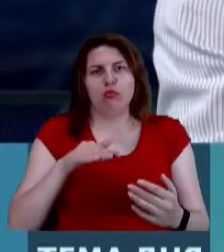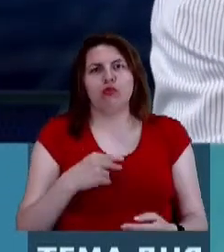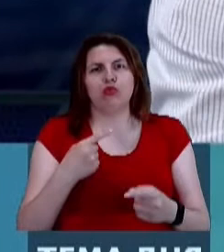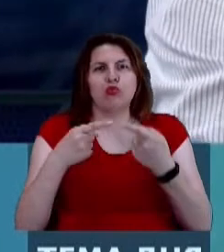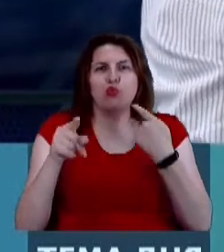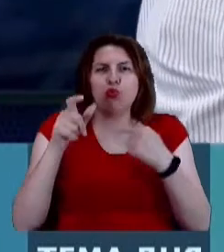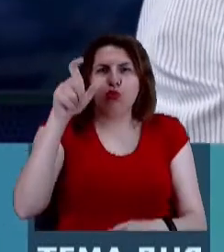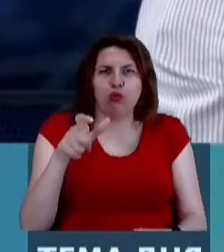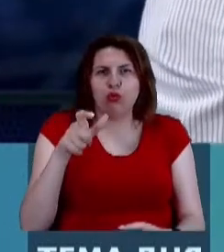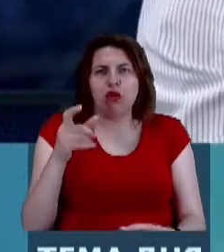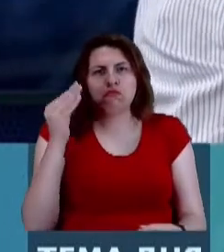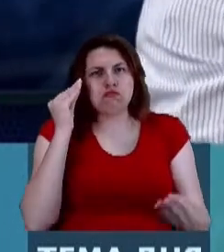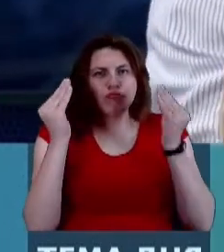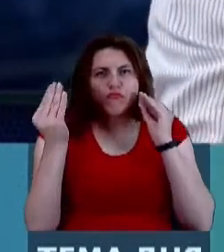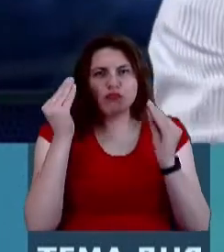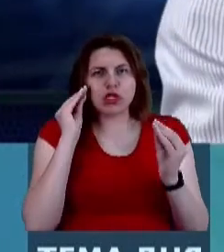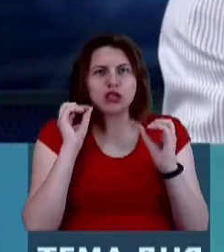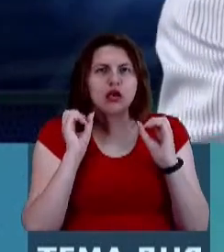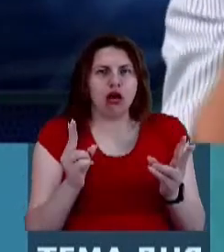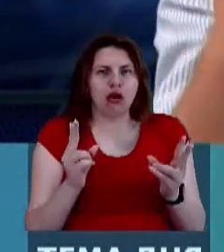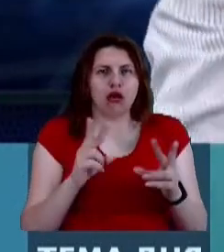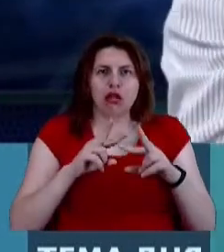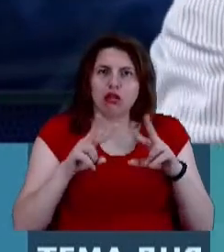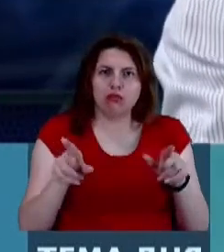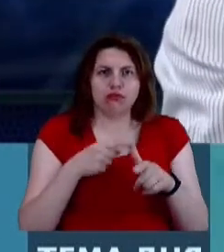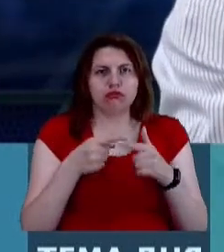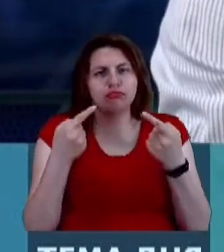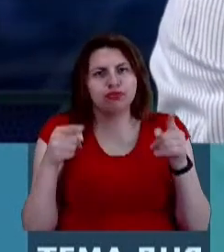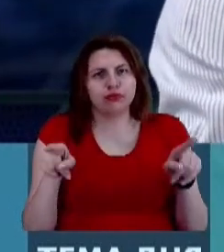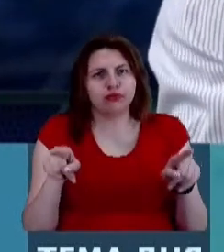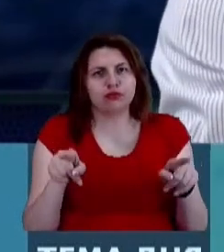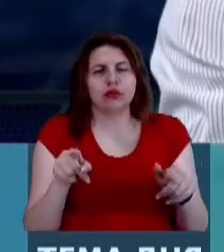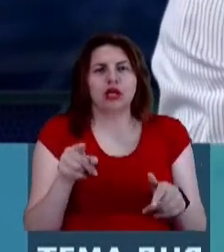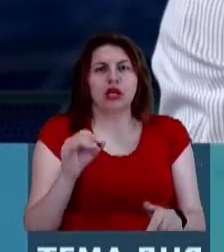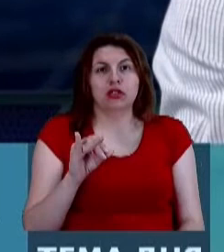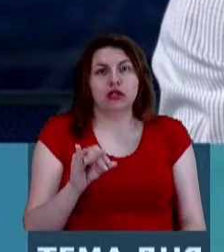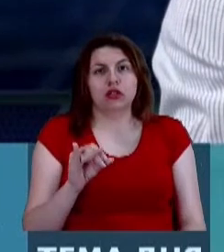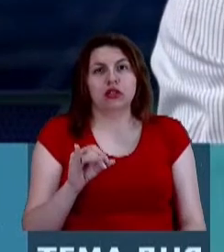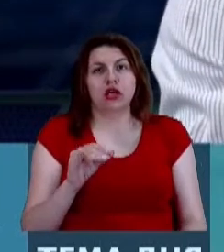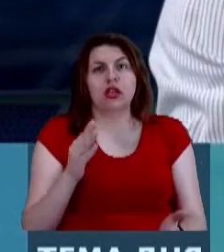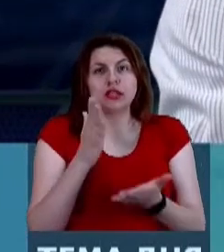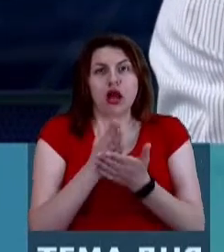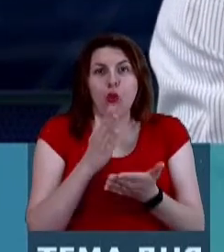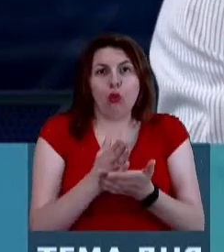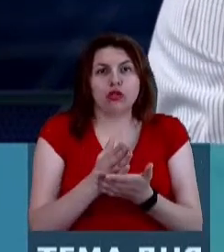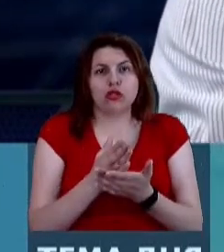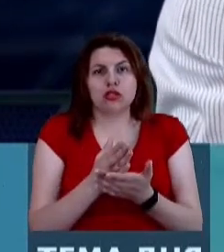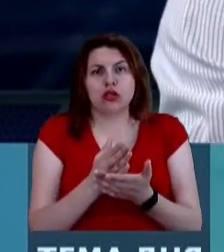зважувати однакові позиції окремих експертів і все ж таки знаходити раціональне